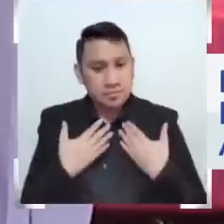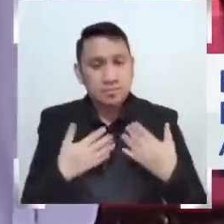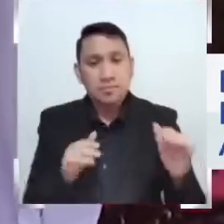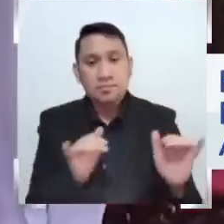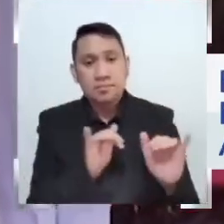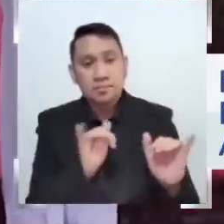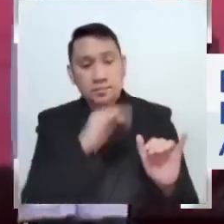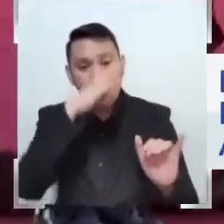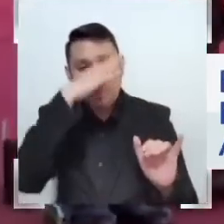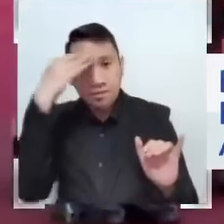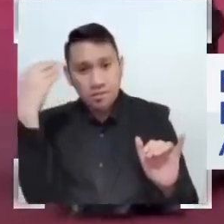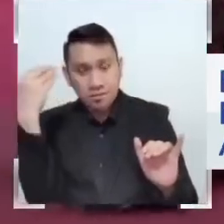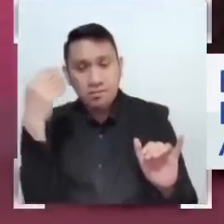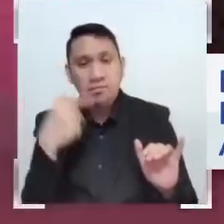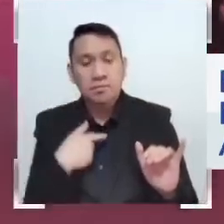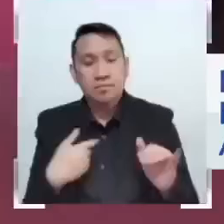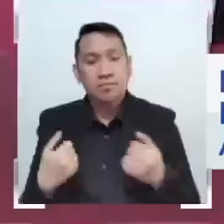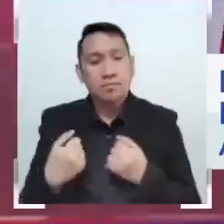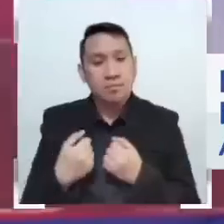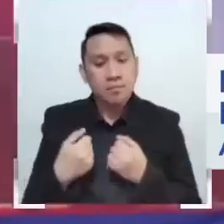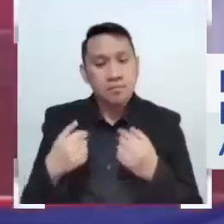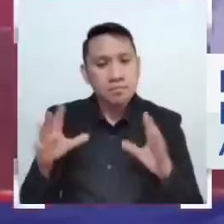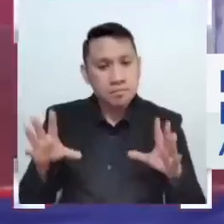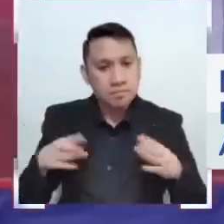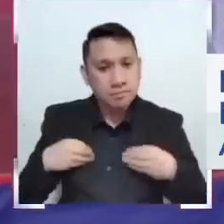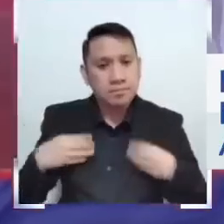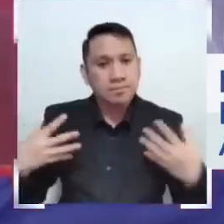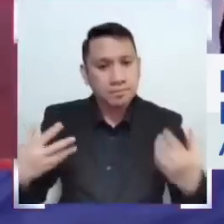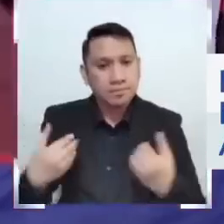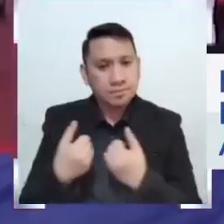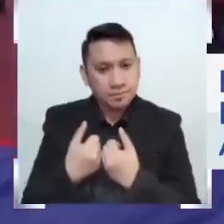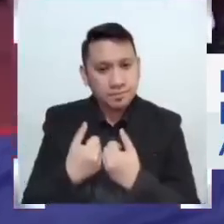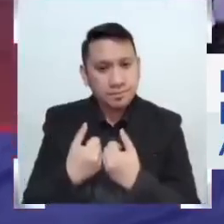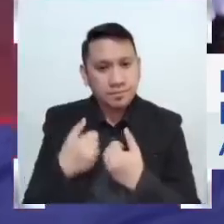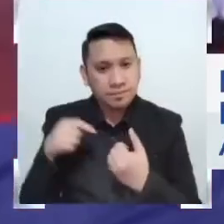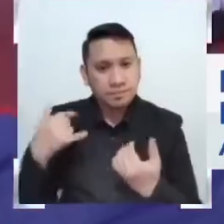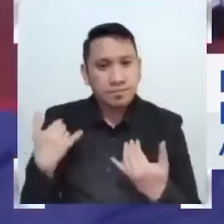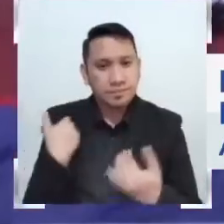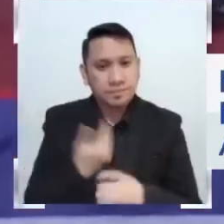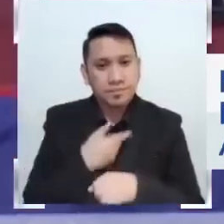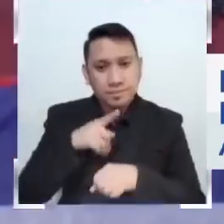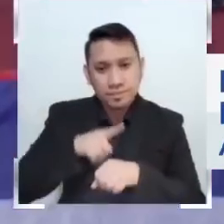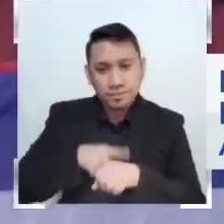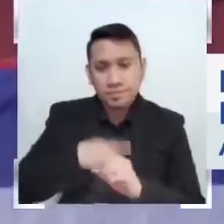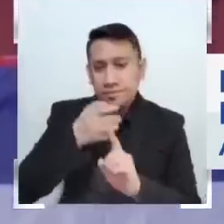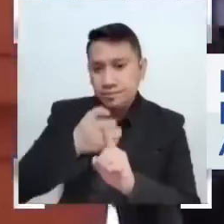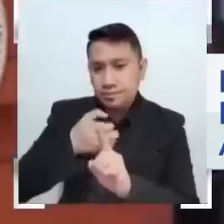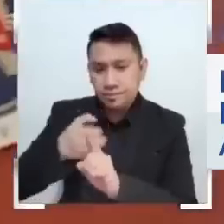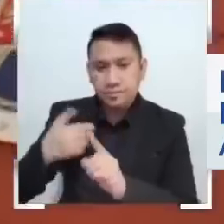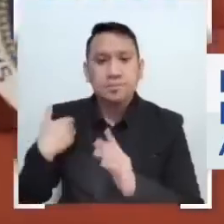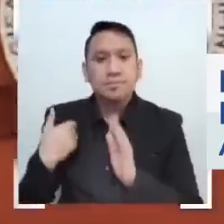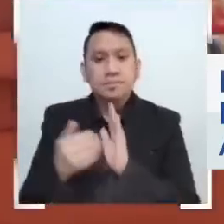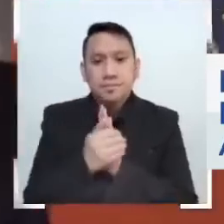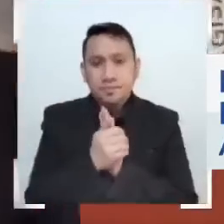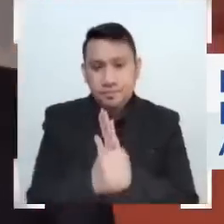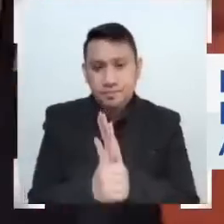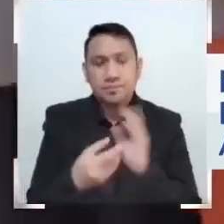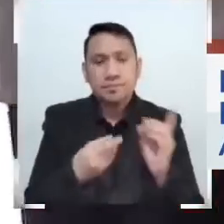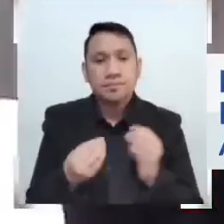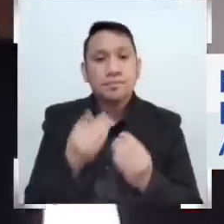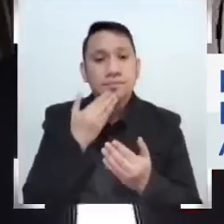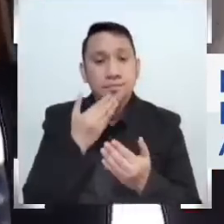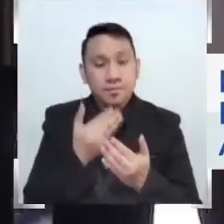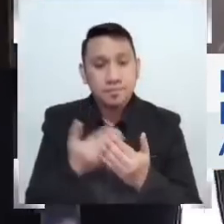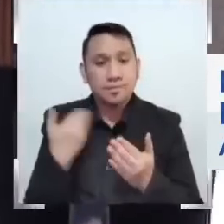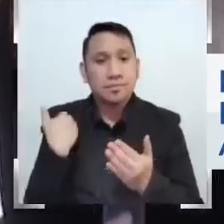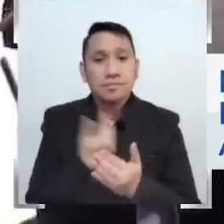sa pakikibaka sa mga hamon ng modernong panahon. Dahil bawat isa raw may angking kakayahang makagawa ng kabutihan sa ating lipunan